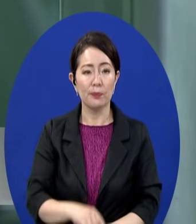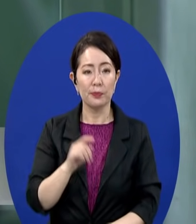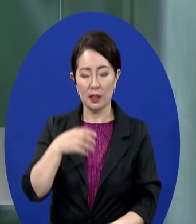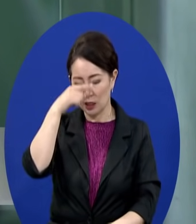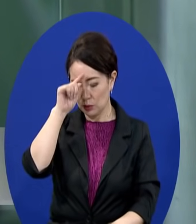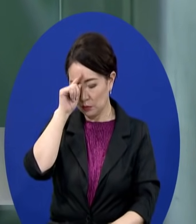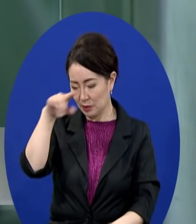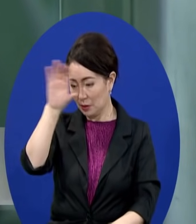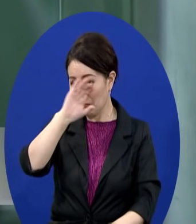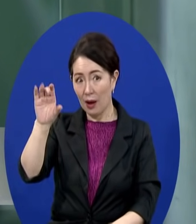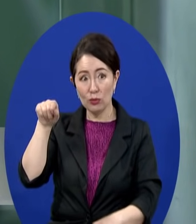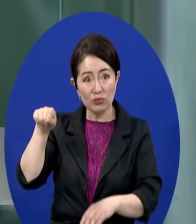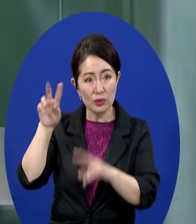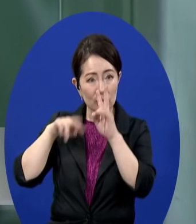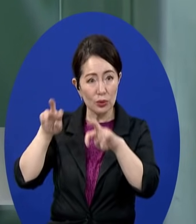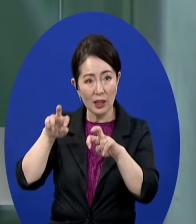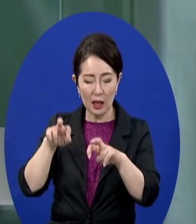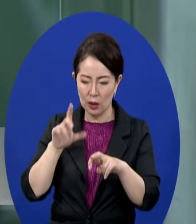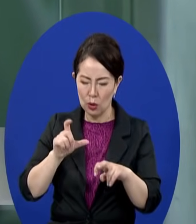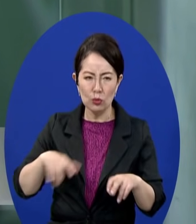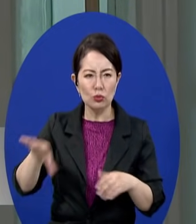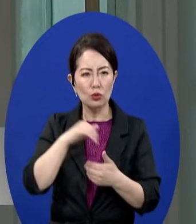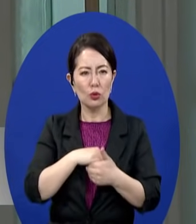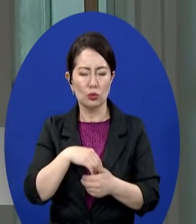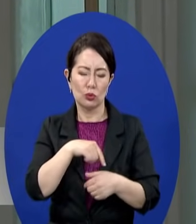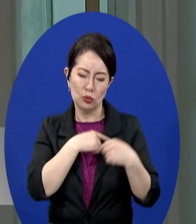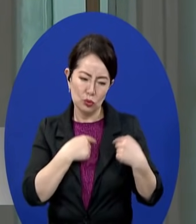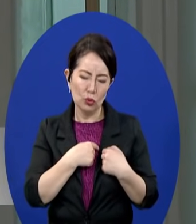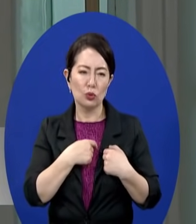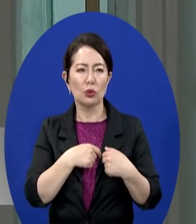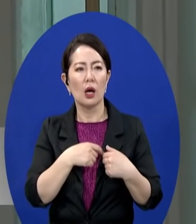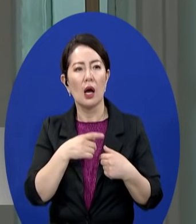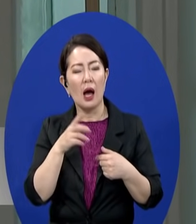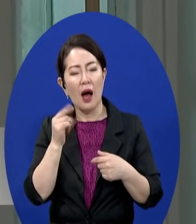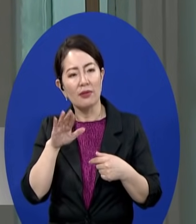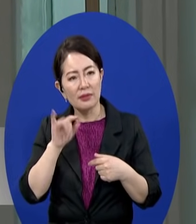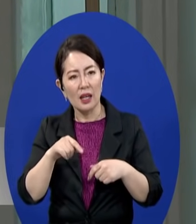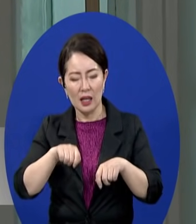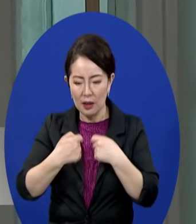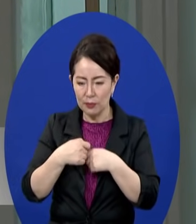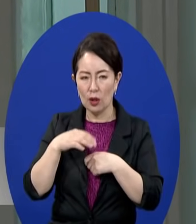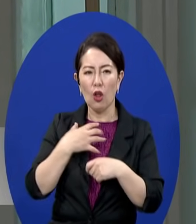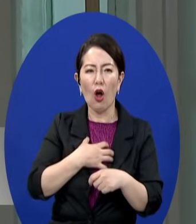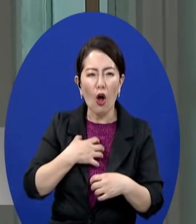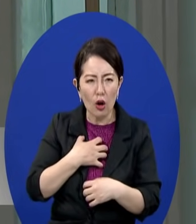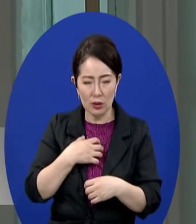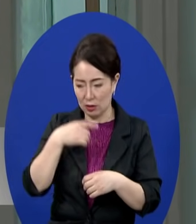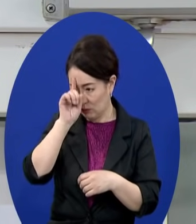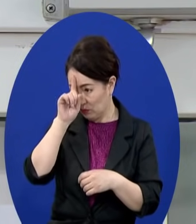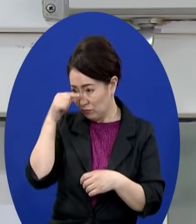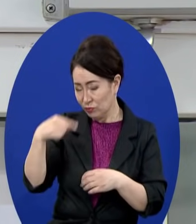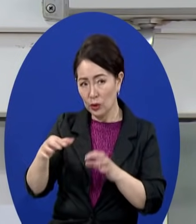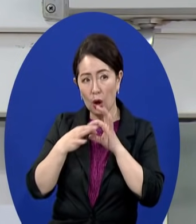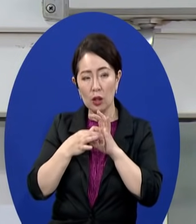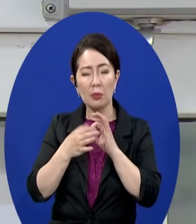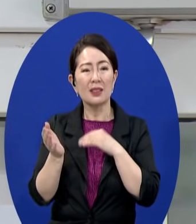мэндийн байгууллагын судалгаагаар бол хүн амын дунд зүрх судас, хавдар, гэмтэл, хордлого болон бусад эмгэгийн нөлөөгөөр нас барах